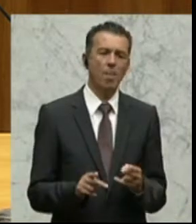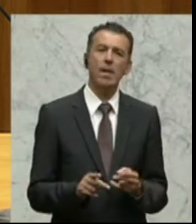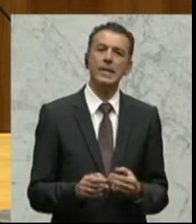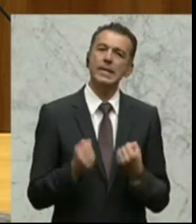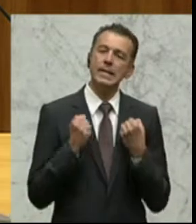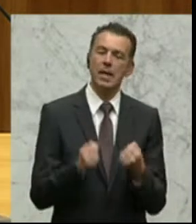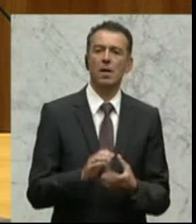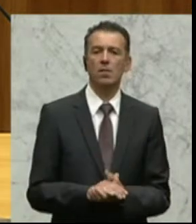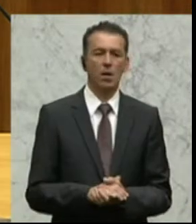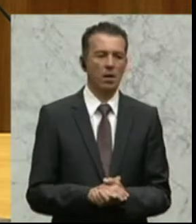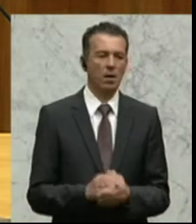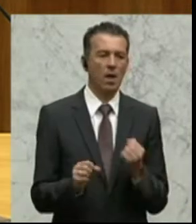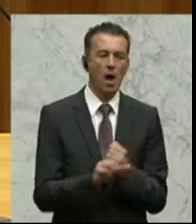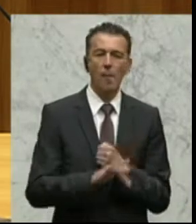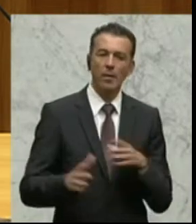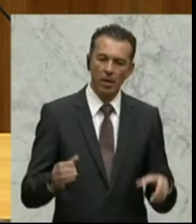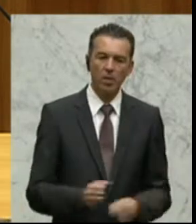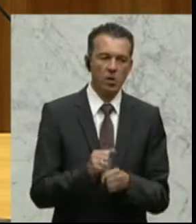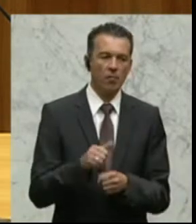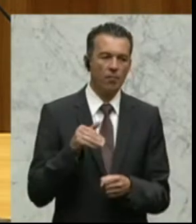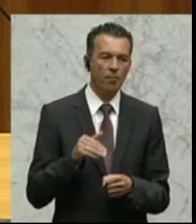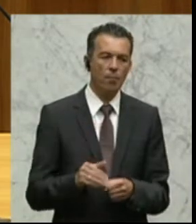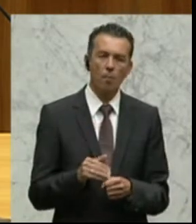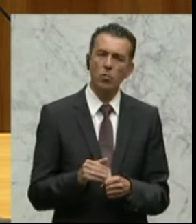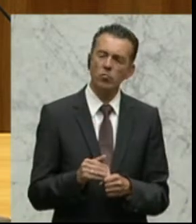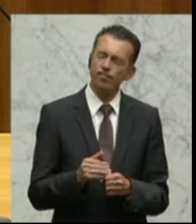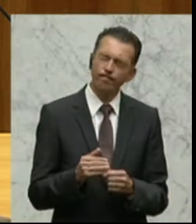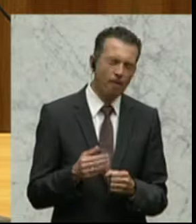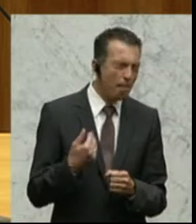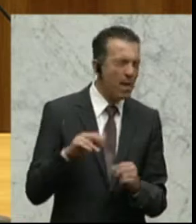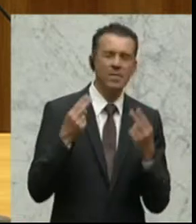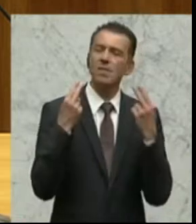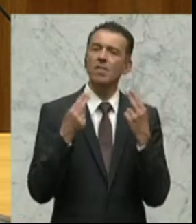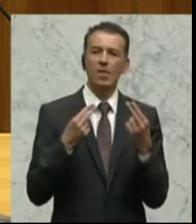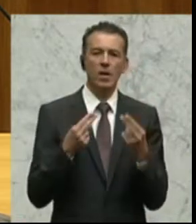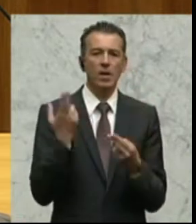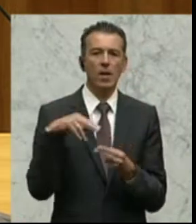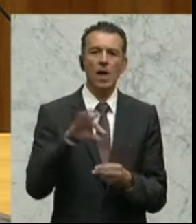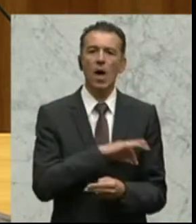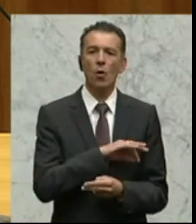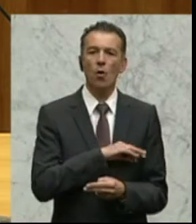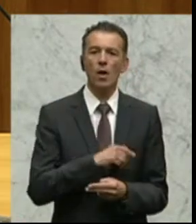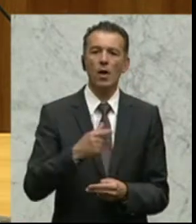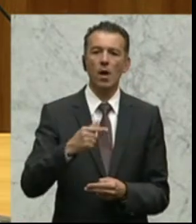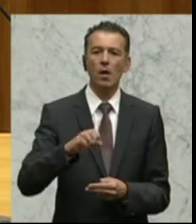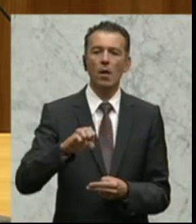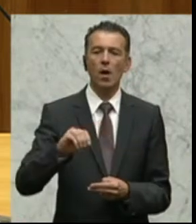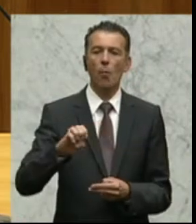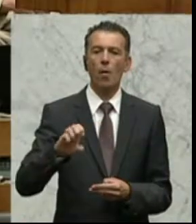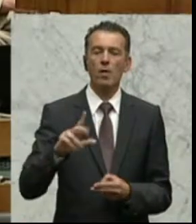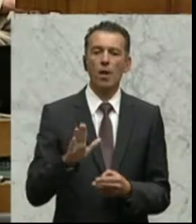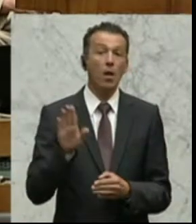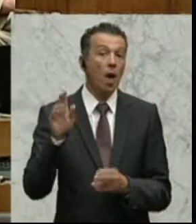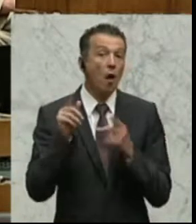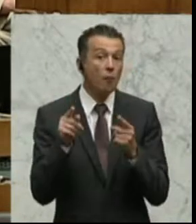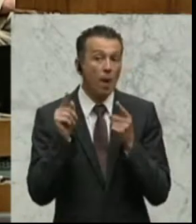weil Arbeitsplätze schaffen muss die höchste Priorität haben. Und noch was, Herr Kollege Demesl, horchen Sie mal gut zu. Die Lohnnebenkostensenkung muss nämlich auch